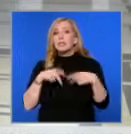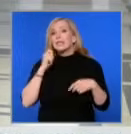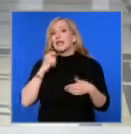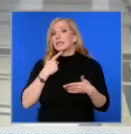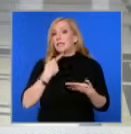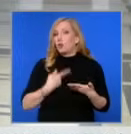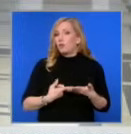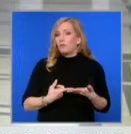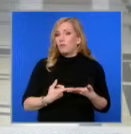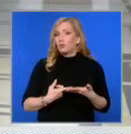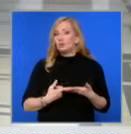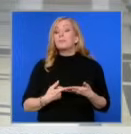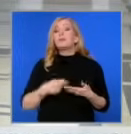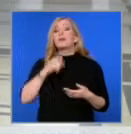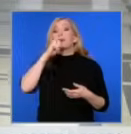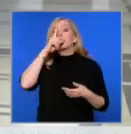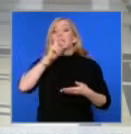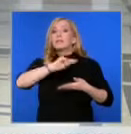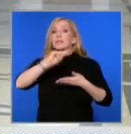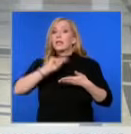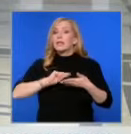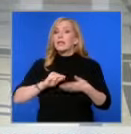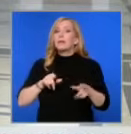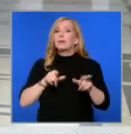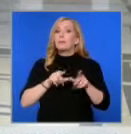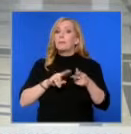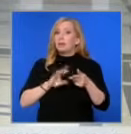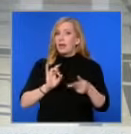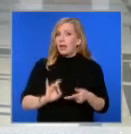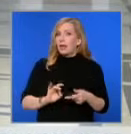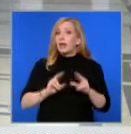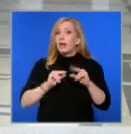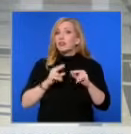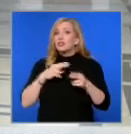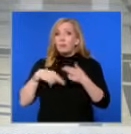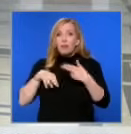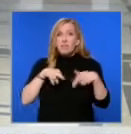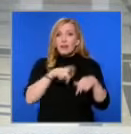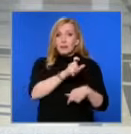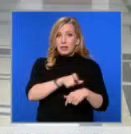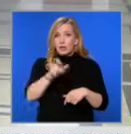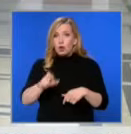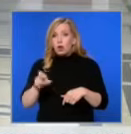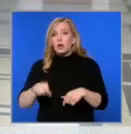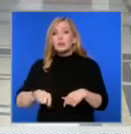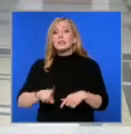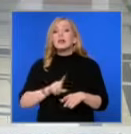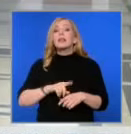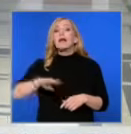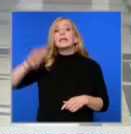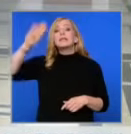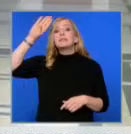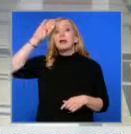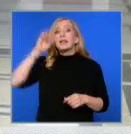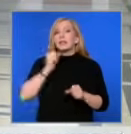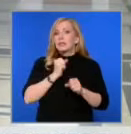тези гранични служители. Главният секретар на МВР уточни, че проверяваните гранични служители са на изпълнителски